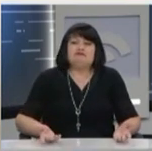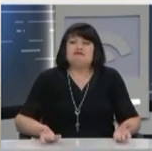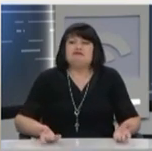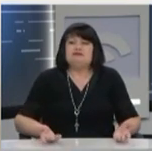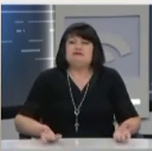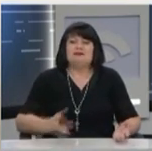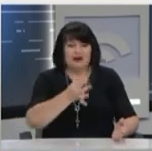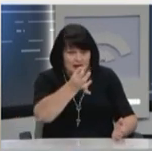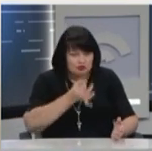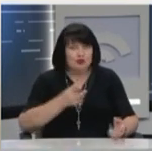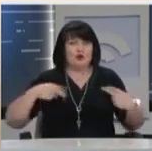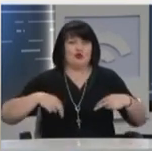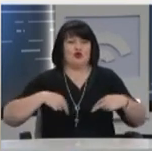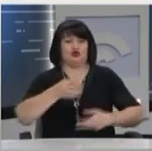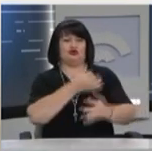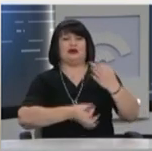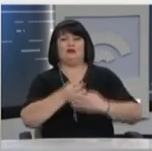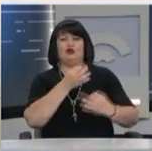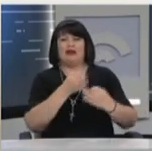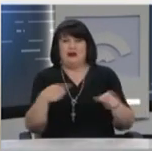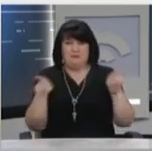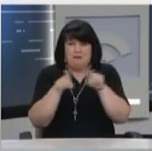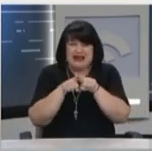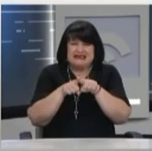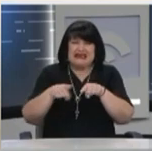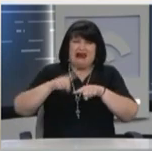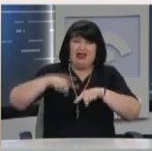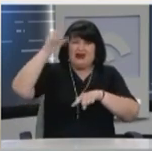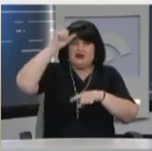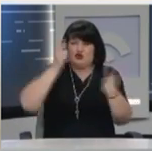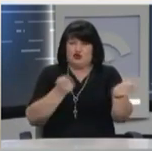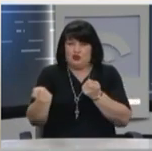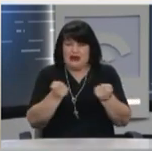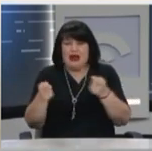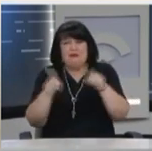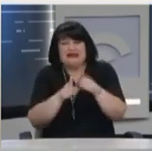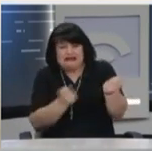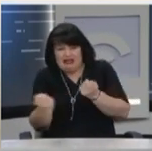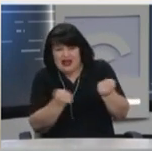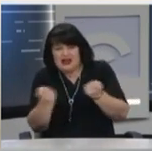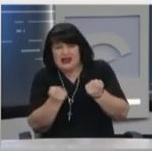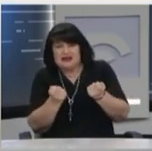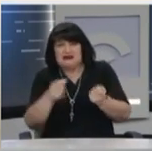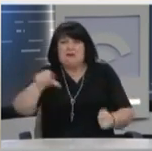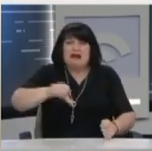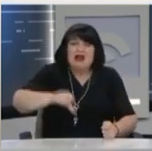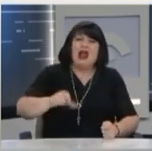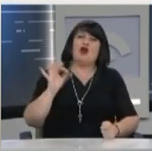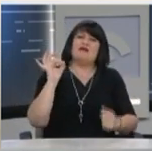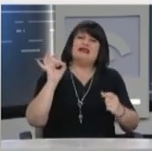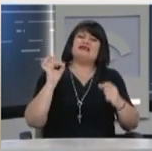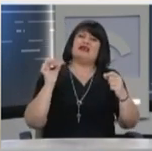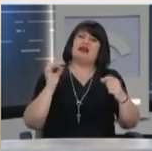κύριος Δένδιαφ, να το διαψεύσει ότι δεν ισχύει. Σημαίνει συνεκμετάλλευση. Πάμε σε συνδιαχείριση. Αυτό θα κάνει η κυβέρνησή